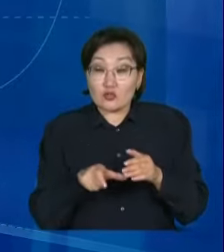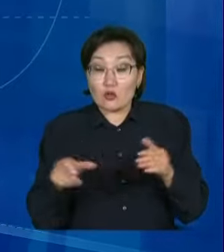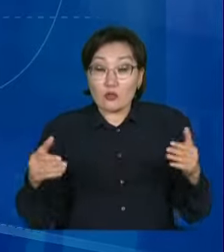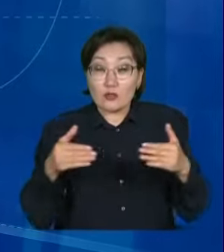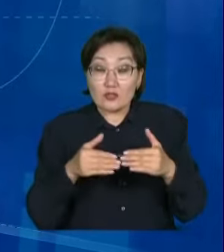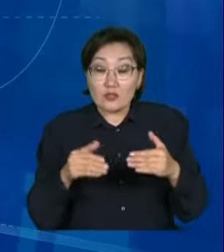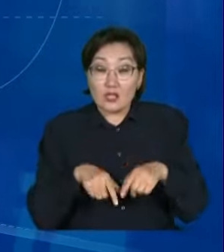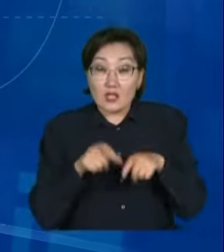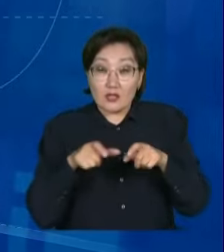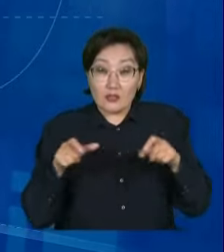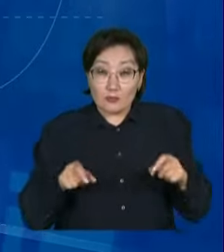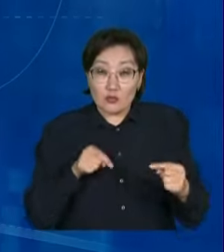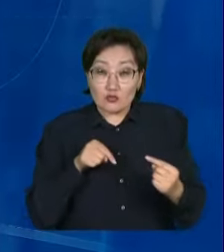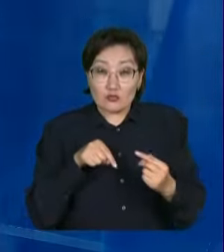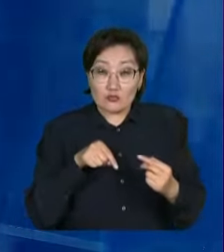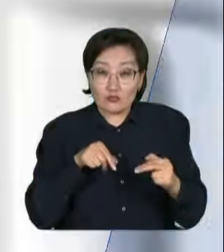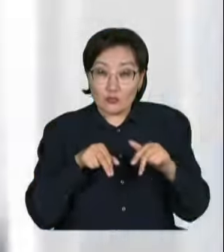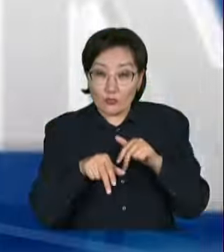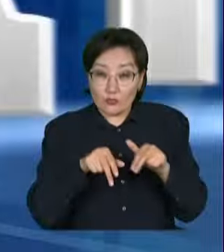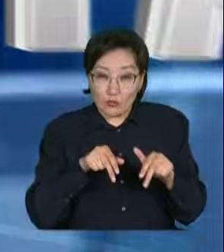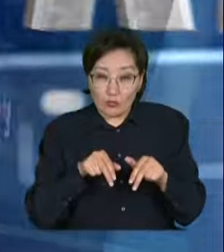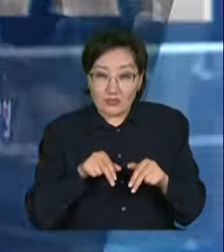тұрғындардың жүріп тұруы қиындаған.